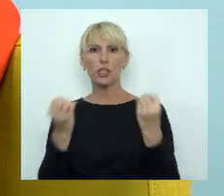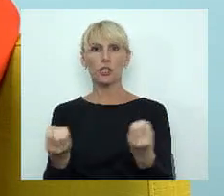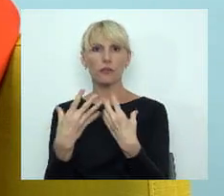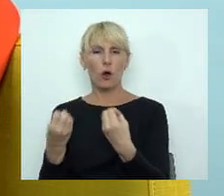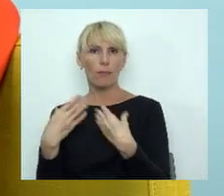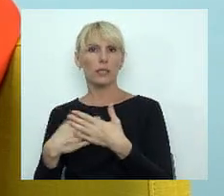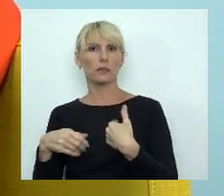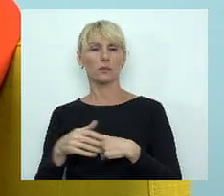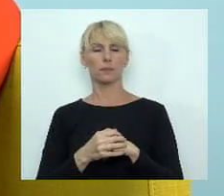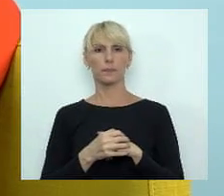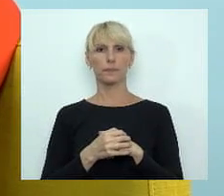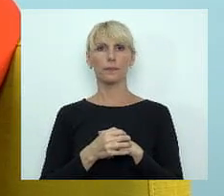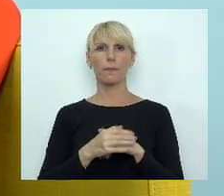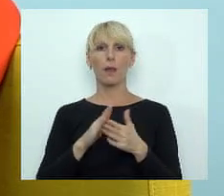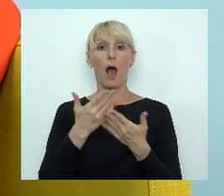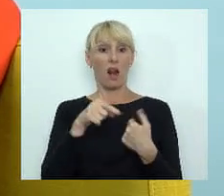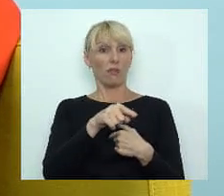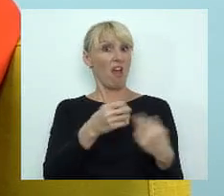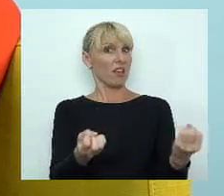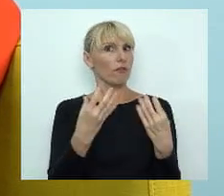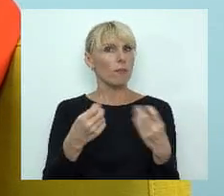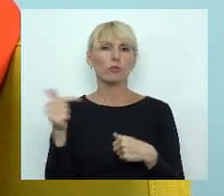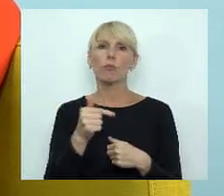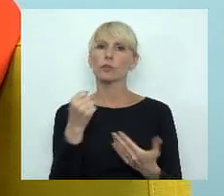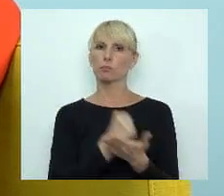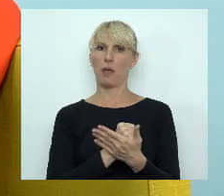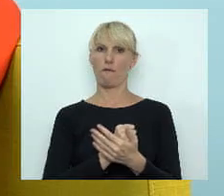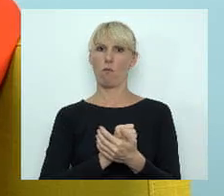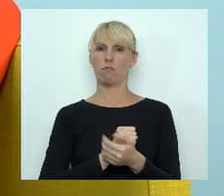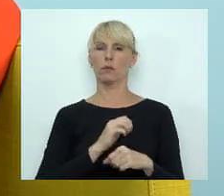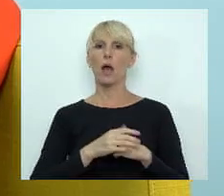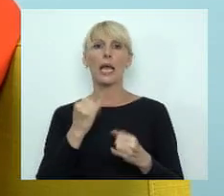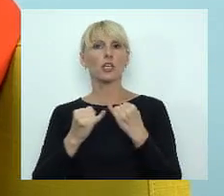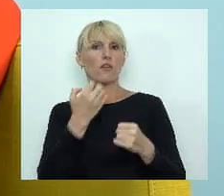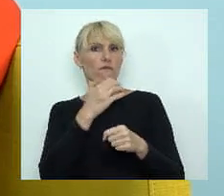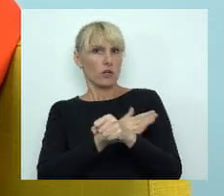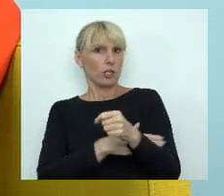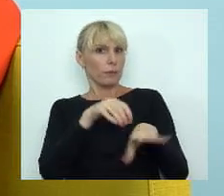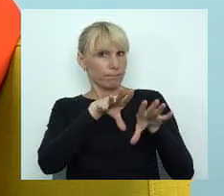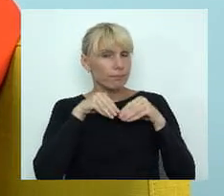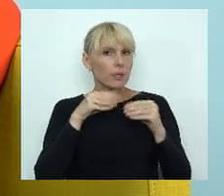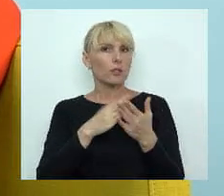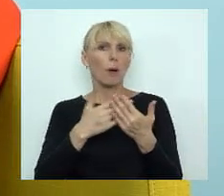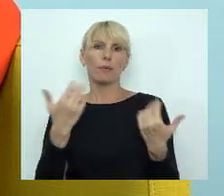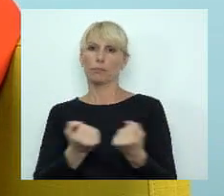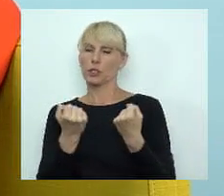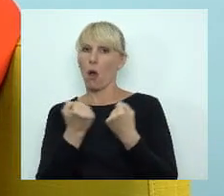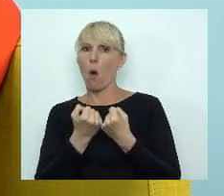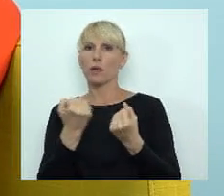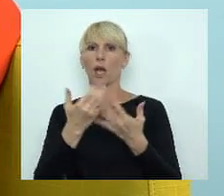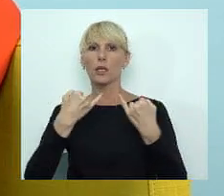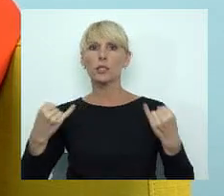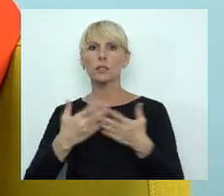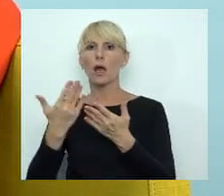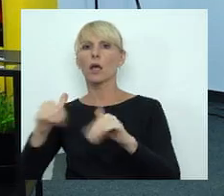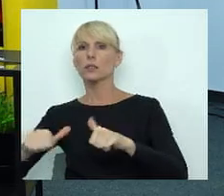informacji miałam prawo je uzyskać. Gdybym uzyskała te informacje wcześniej, być może wcześniej podjęłabym działania związane ze stanem